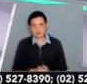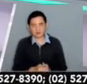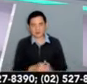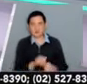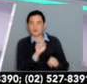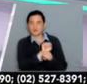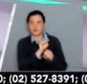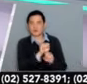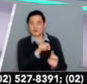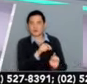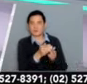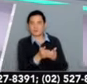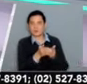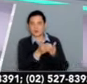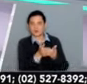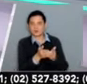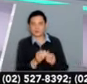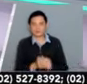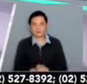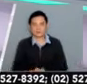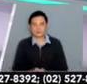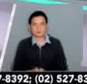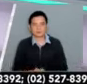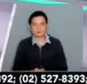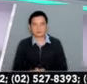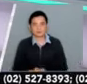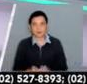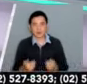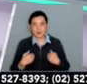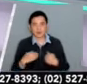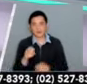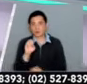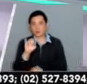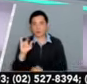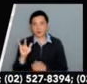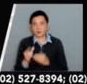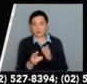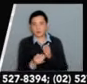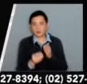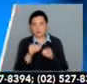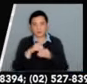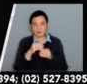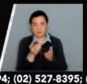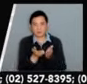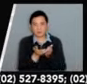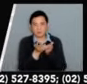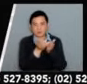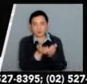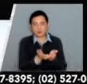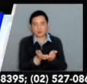para mapigilan ang pagkalat ng karga nitong langis. Narito ang aking report.